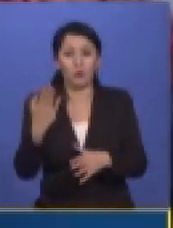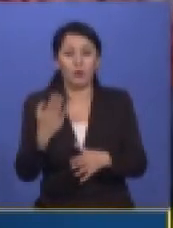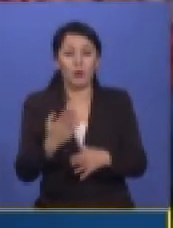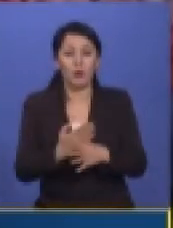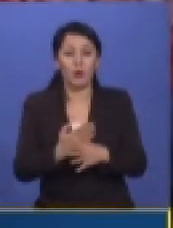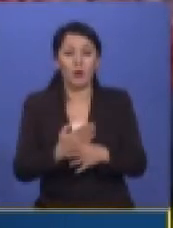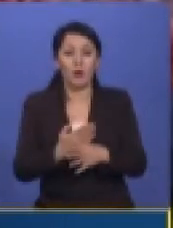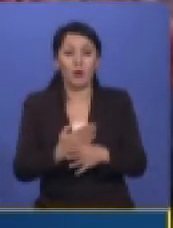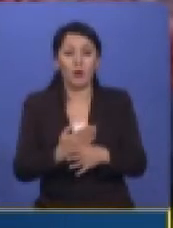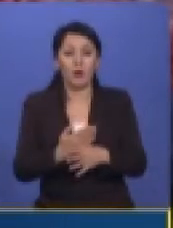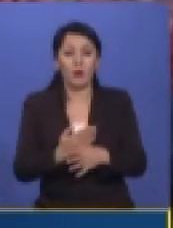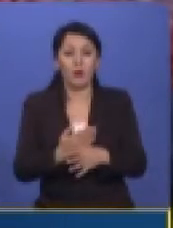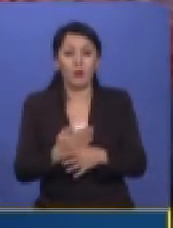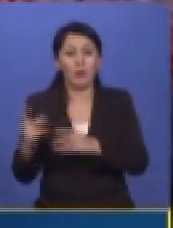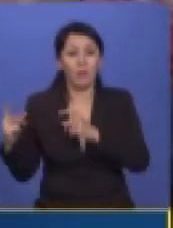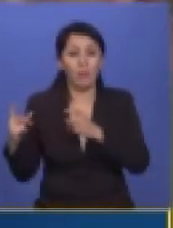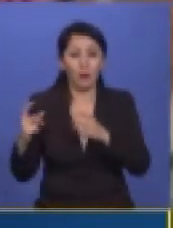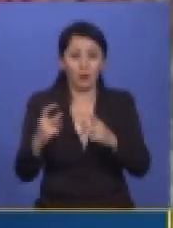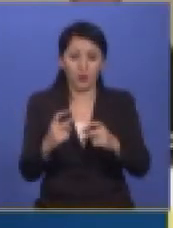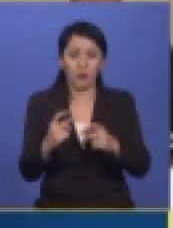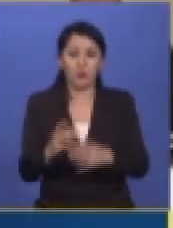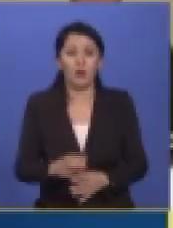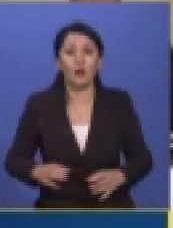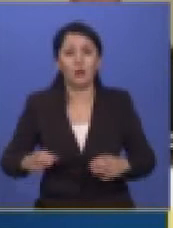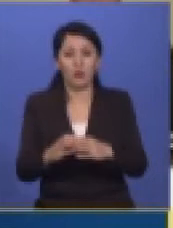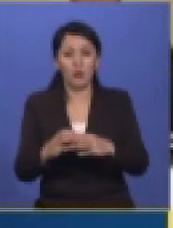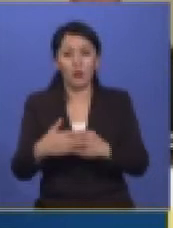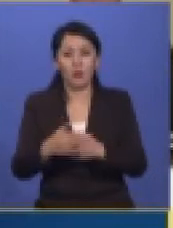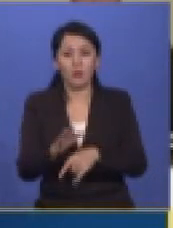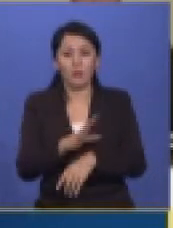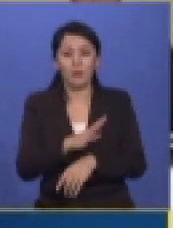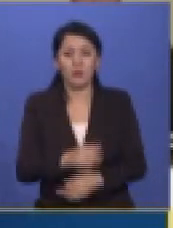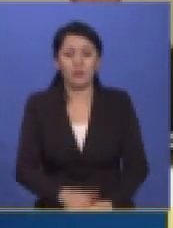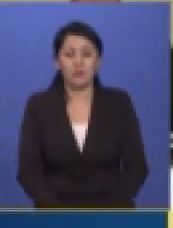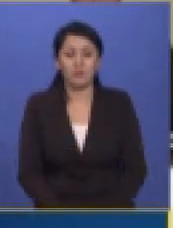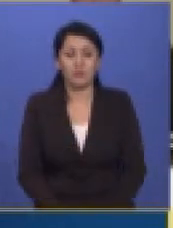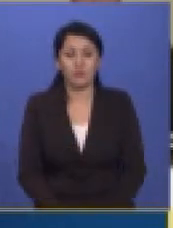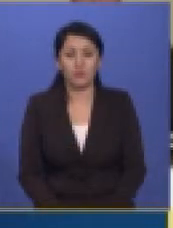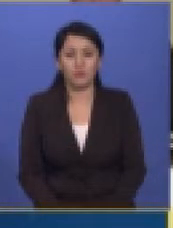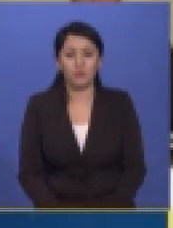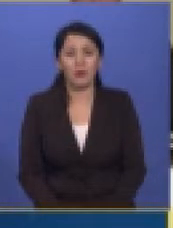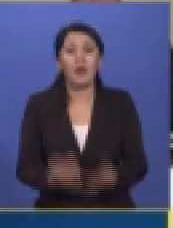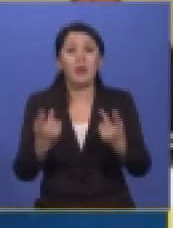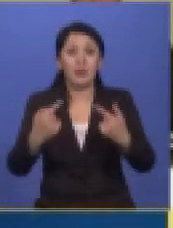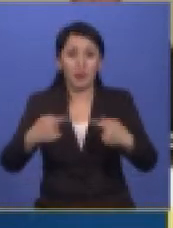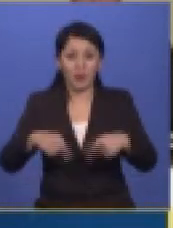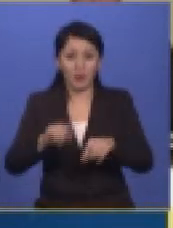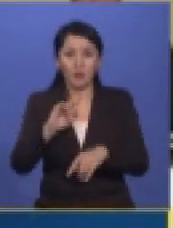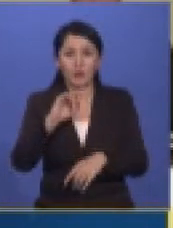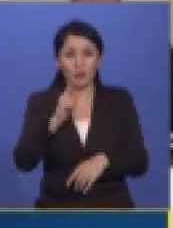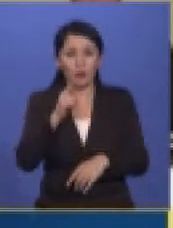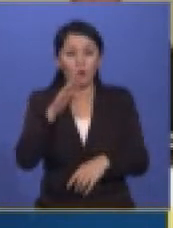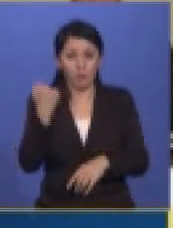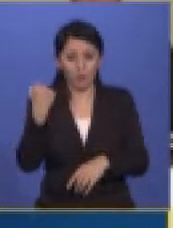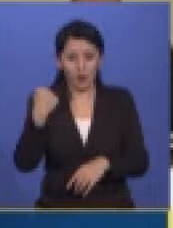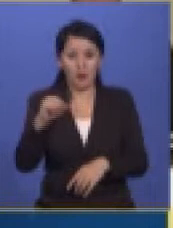көрсету жөніндегі логистикалық хаб құруды ұсынды. После преодоления острой фазы кризиса. Дағдарыстың ауыр кезеңін